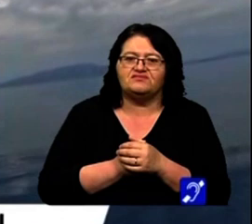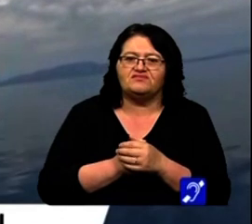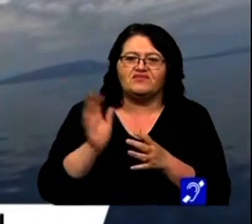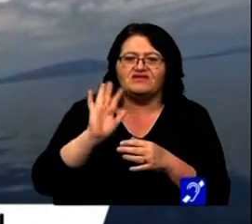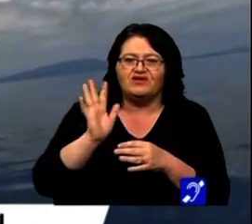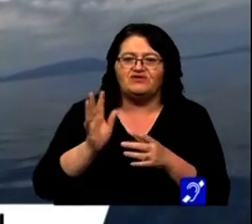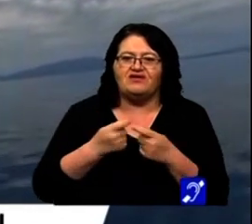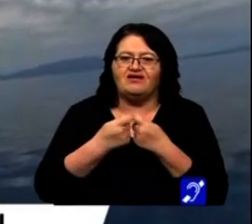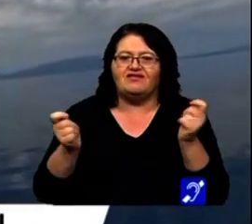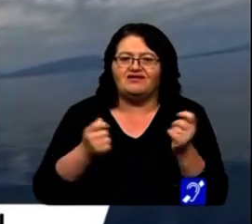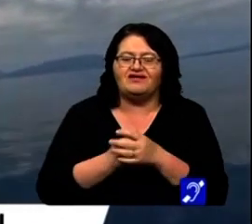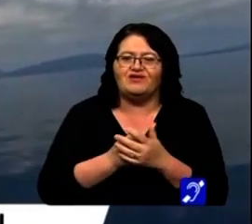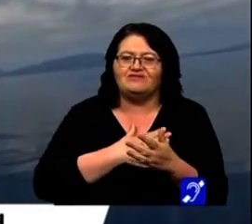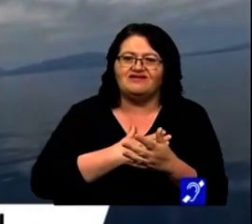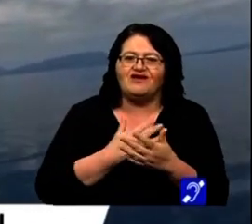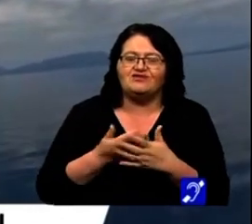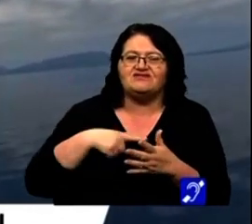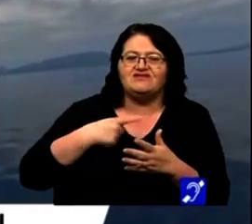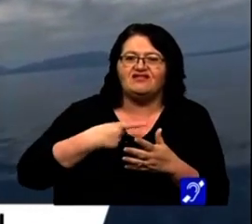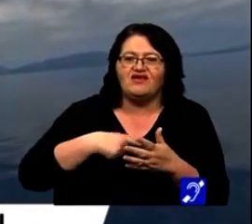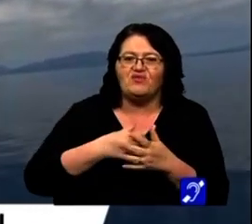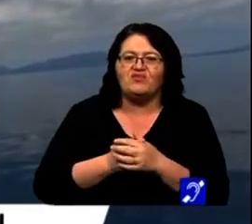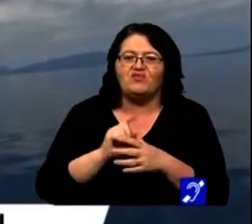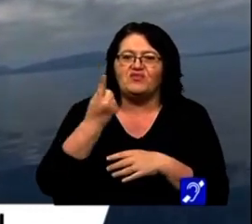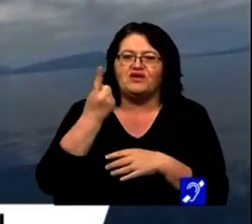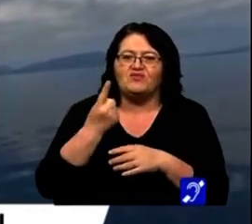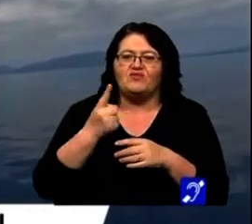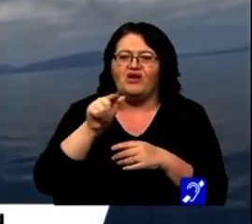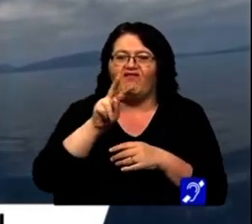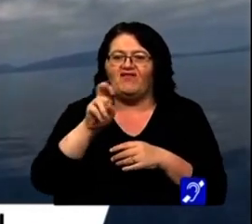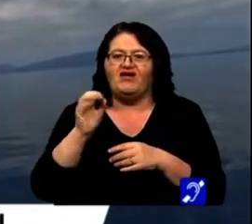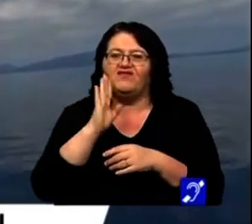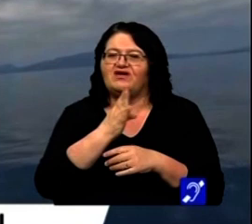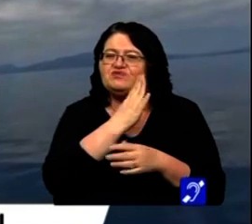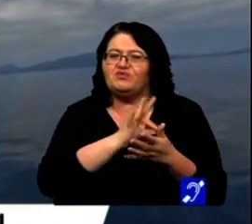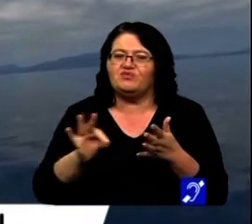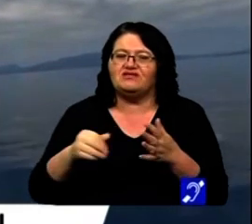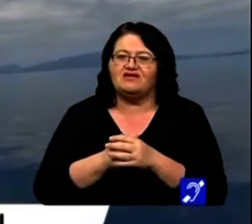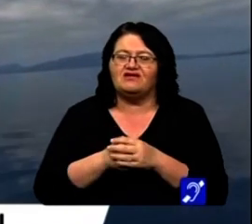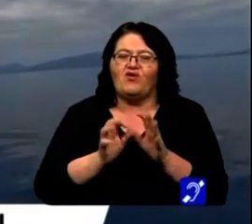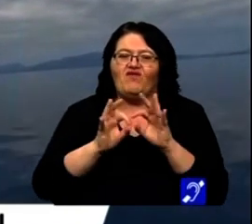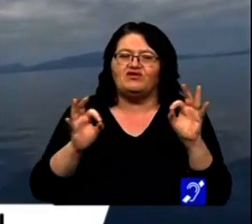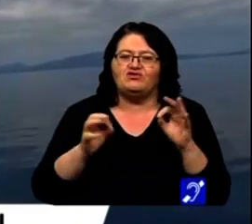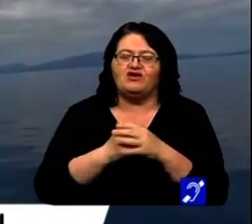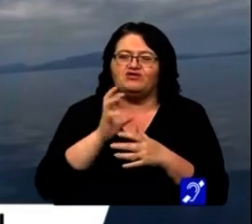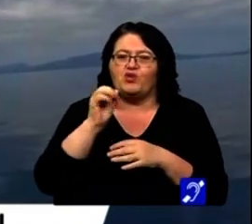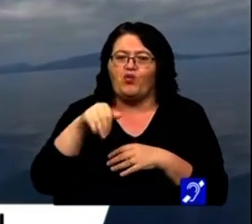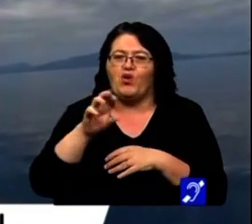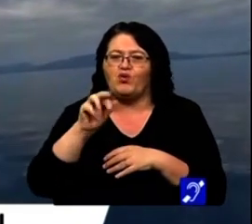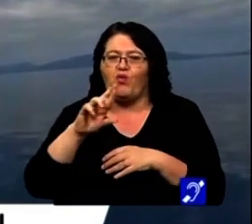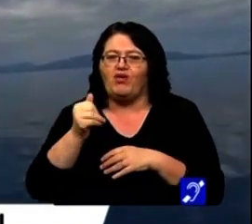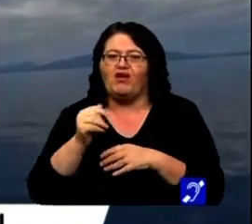Hei, salutare dragilor! Suntem în primul live pe Facebook, pe pagina noastră oficială, Circum Europa.